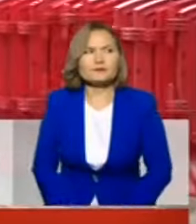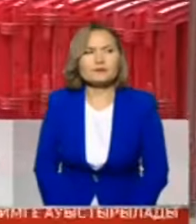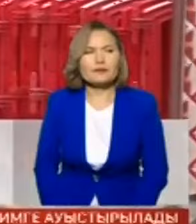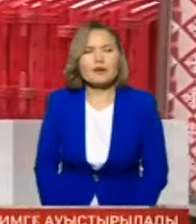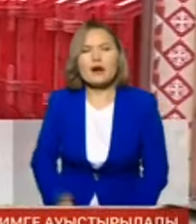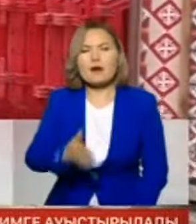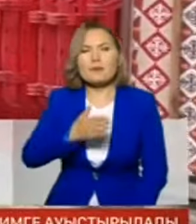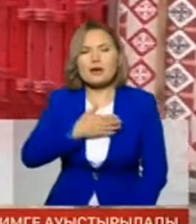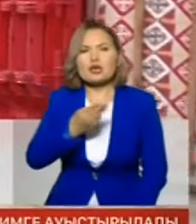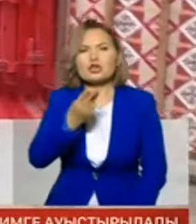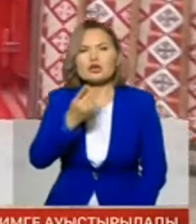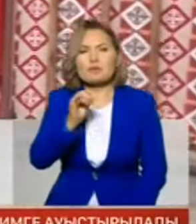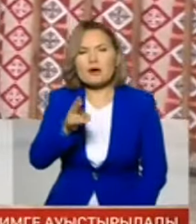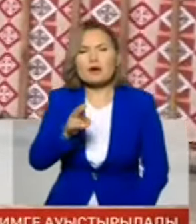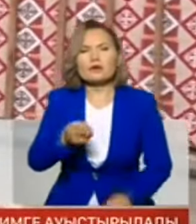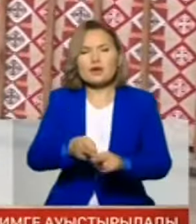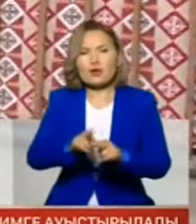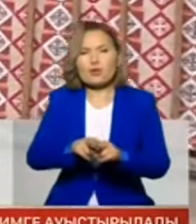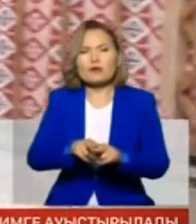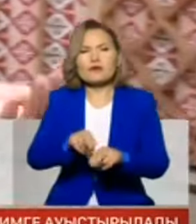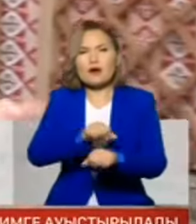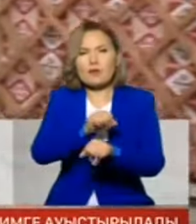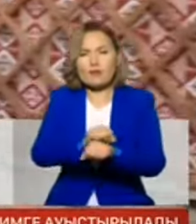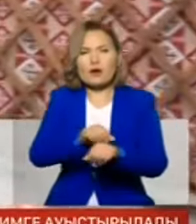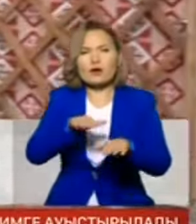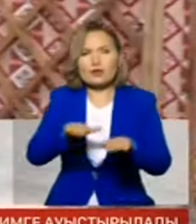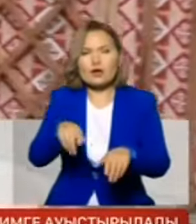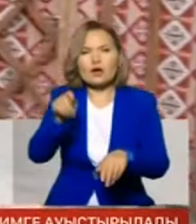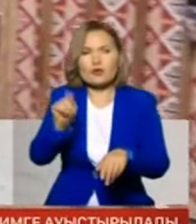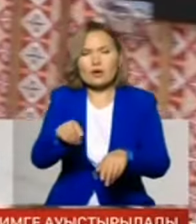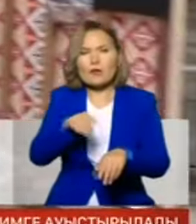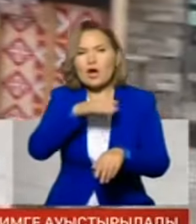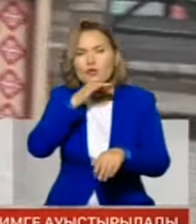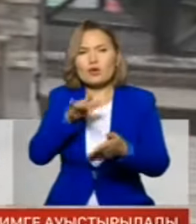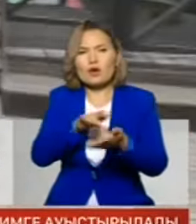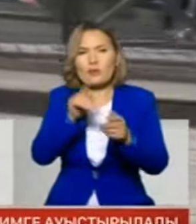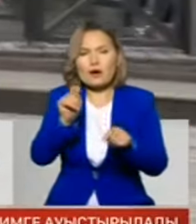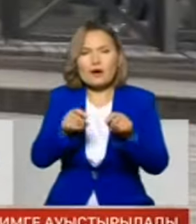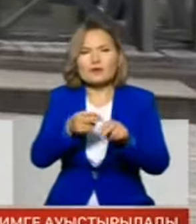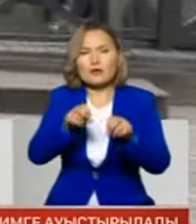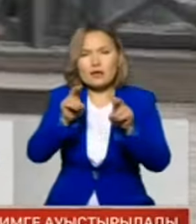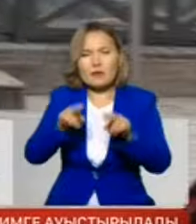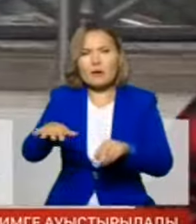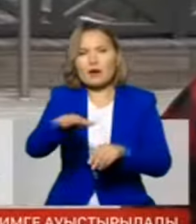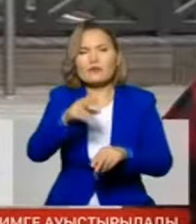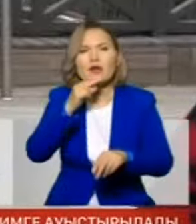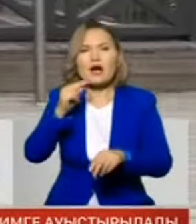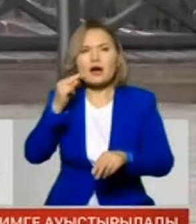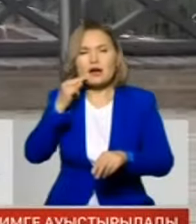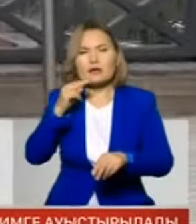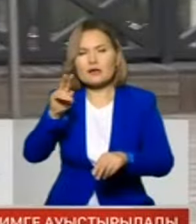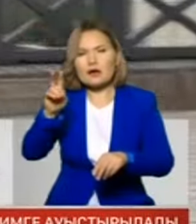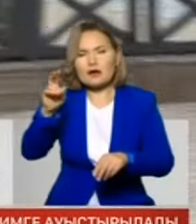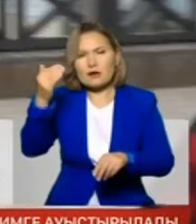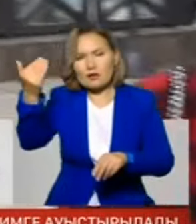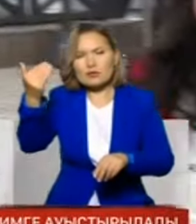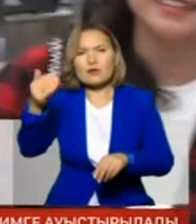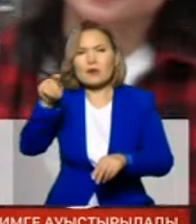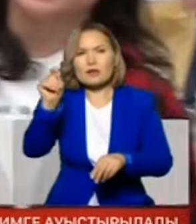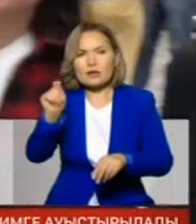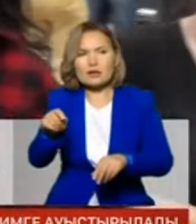Біз қазір Шымбұлақтың ортаңғы бекетінде тұрмыз. Мұнда туристер өте көп. Қазір аспан асты елінен келген саяхатшымен